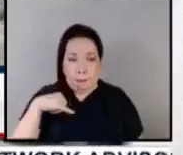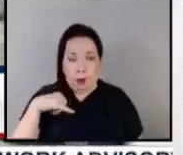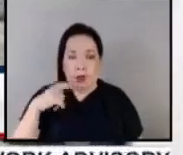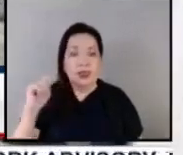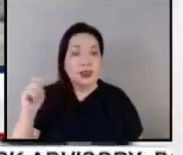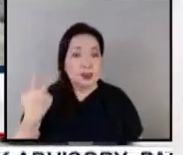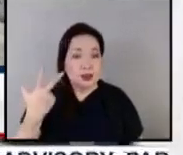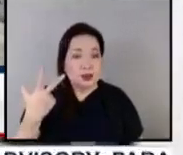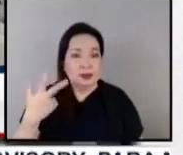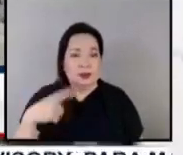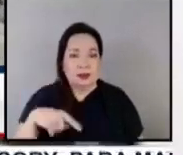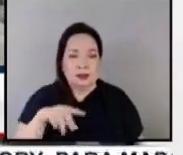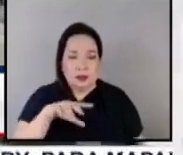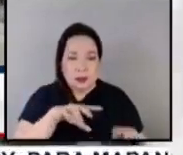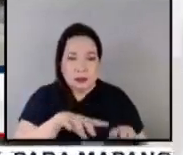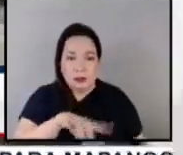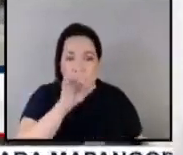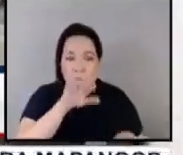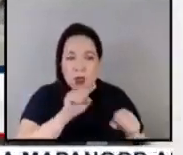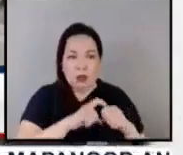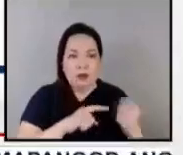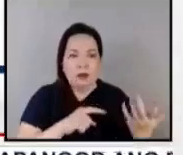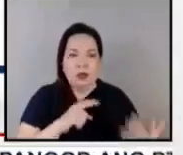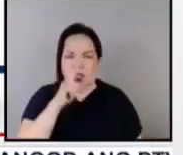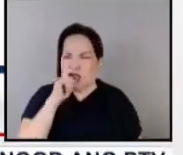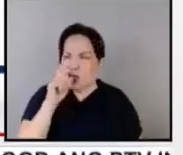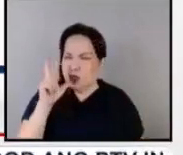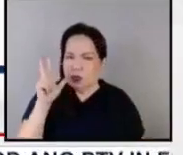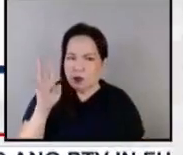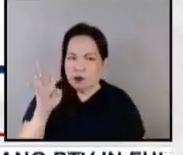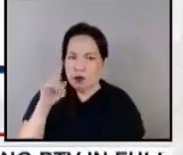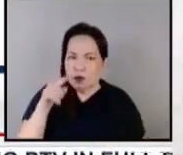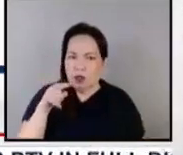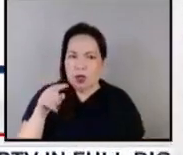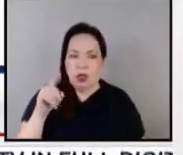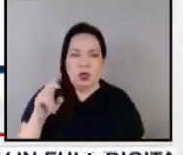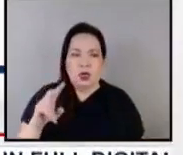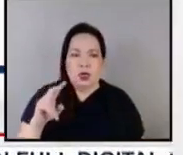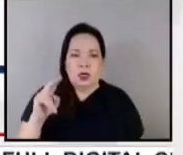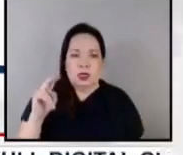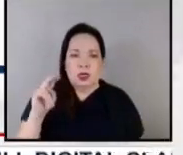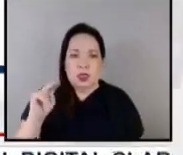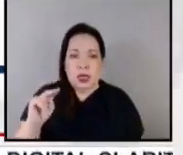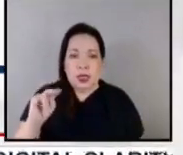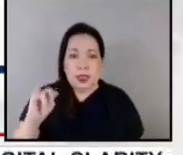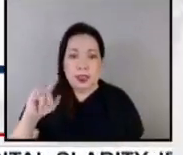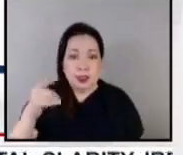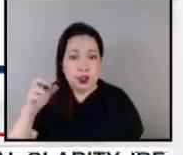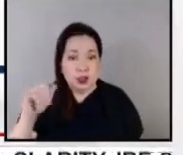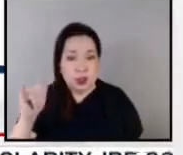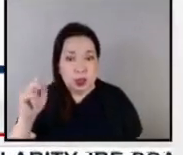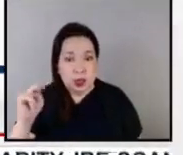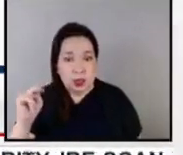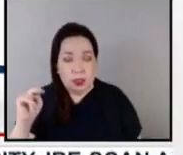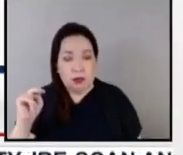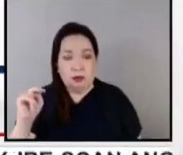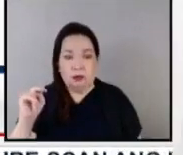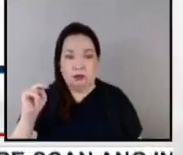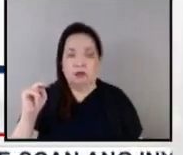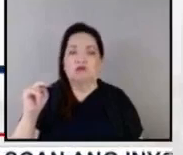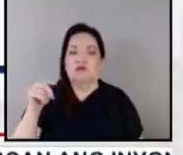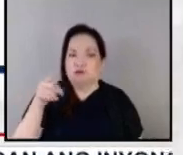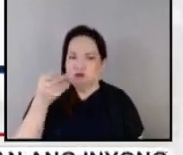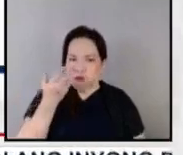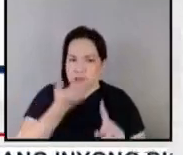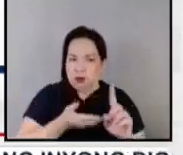droga mula sa isang 34-anyos na Liberian national na lalaki na galing Lagos, Nigeria at Doha,